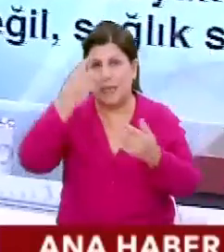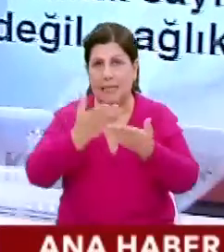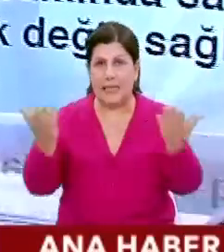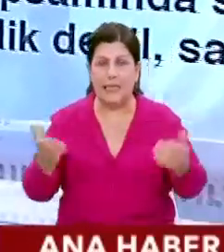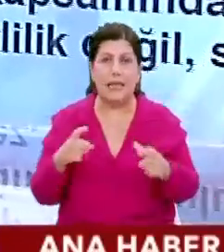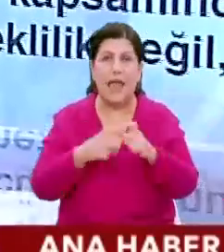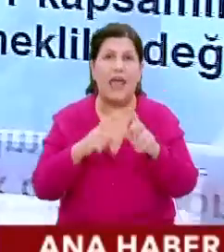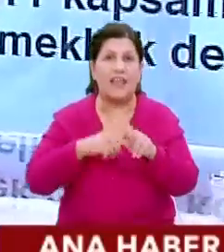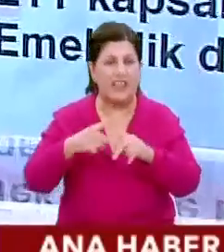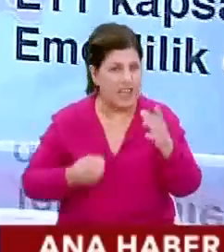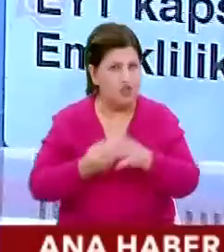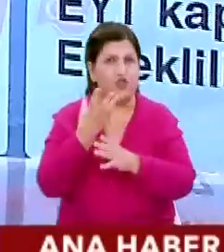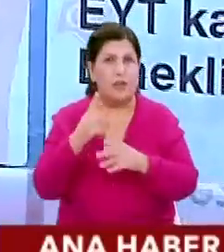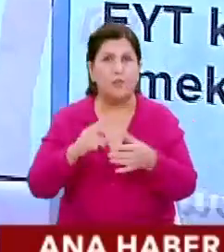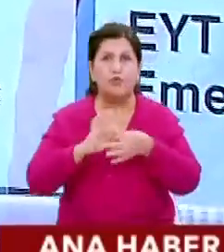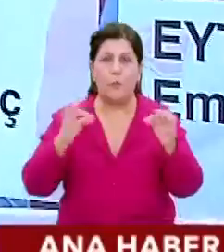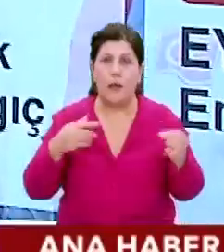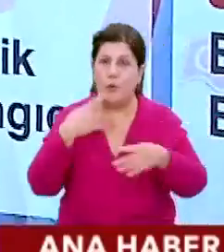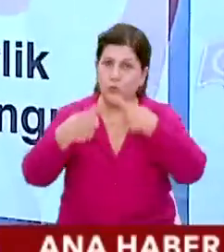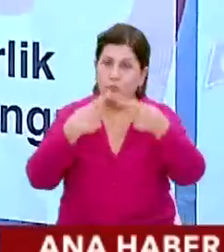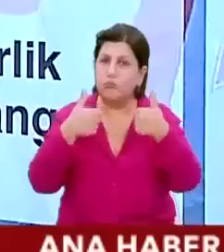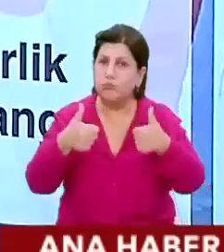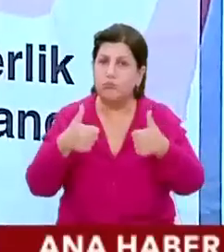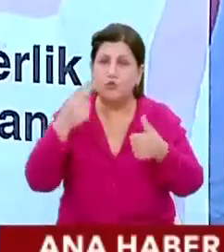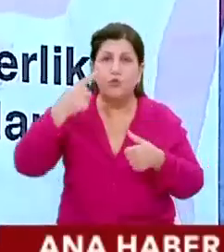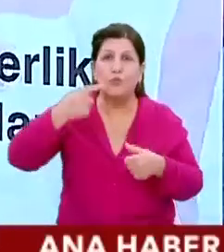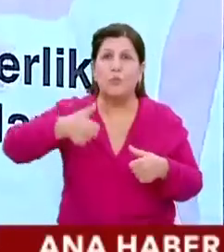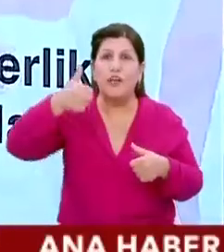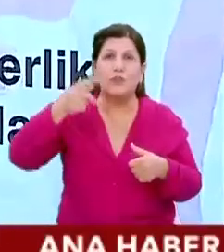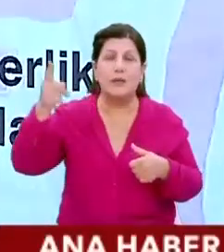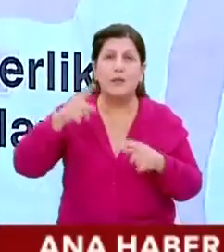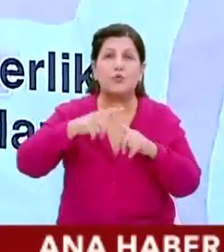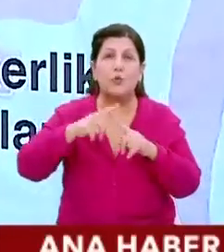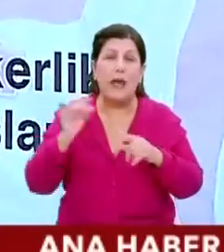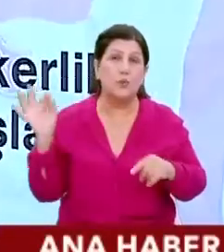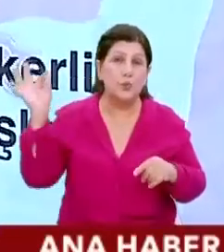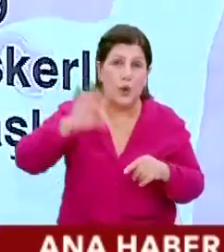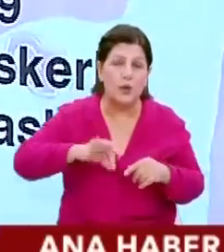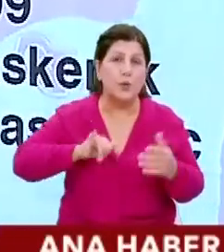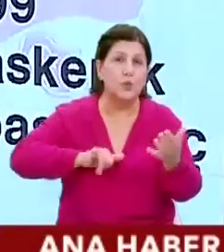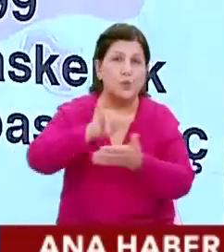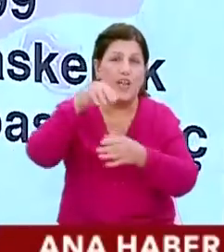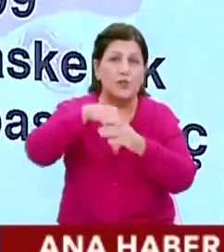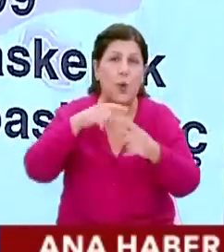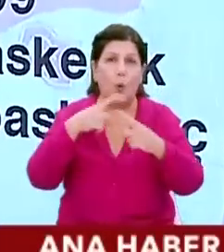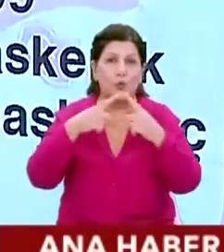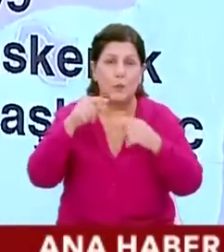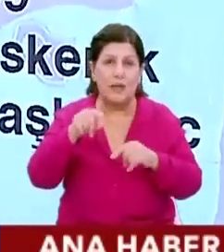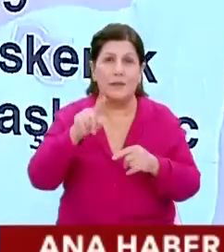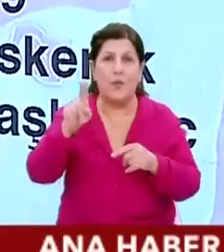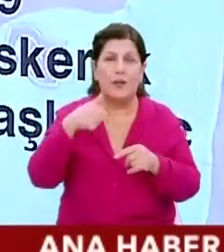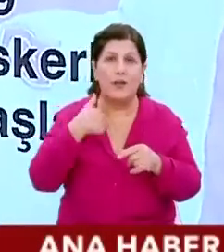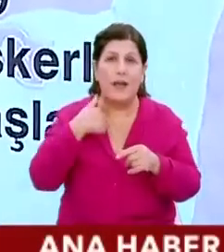EYT çıkacak bu cümleyi kurabiliyoruz Cumhurbaşkanı Erdoğan Türkmenistan dönüşü uçaktaki konuşması oradan